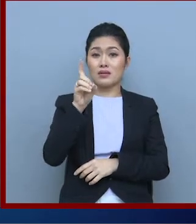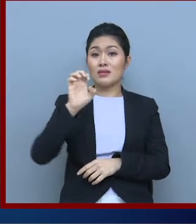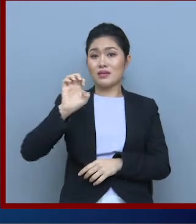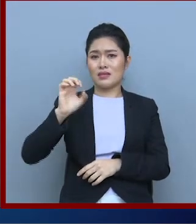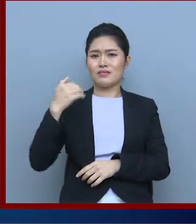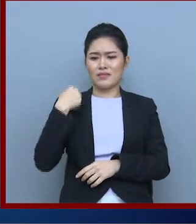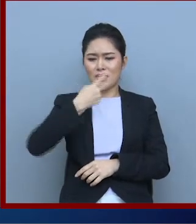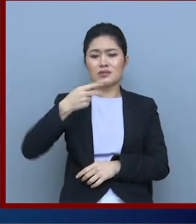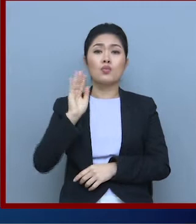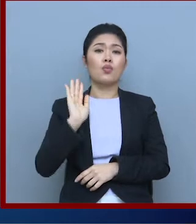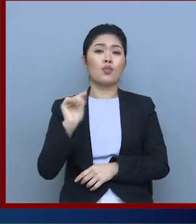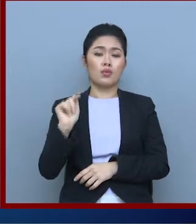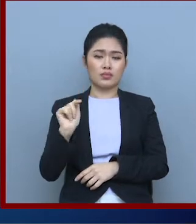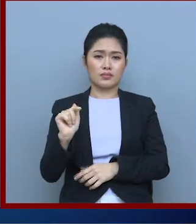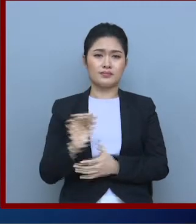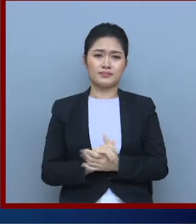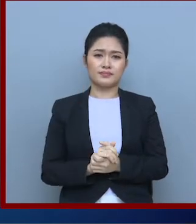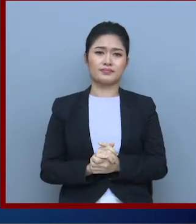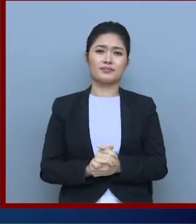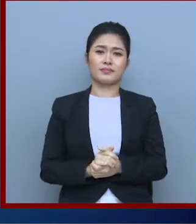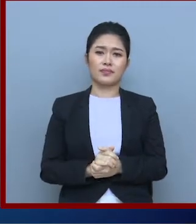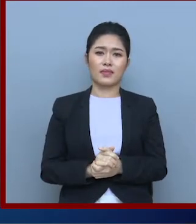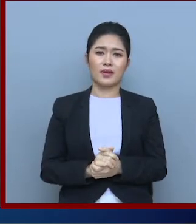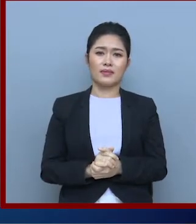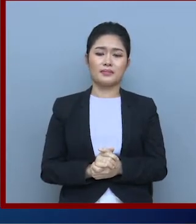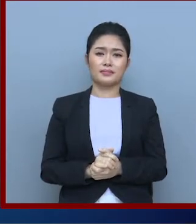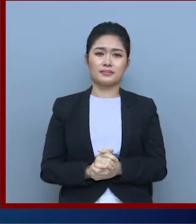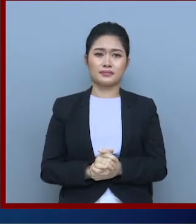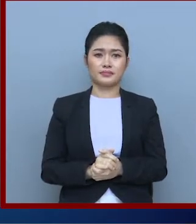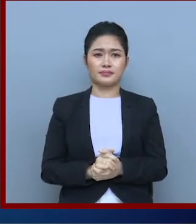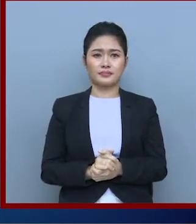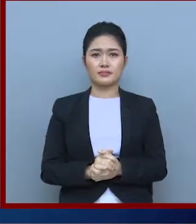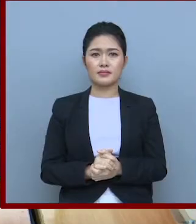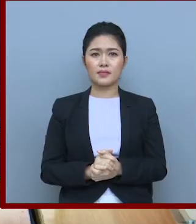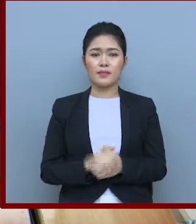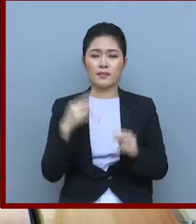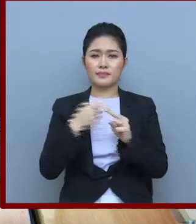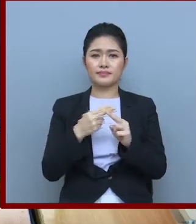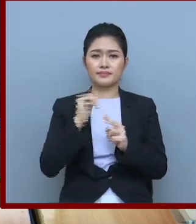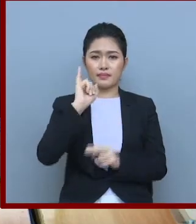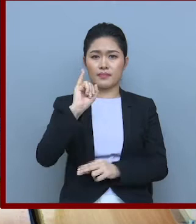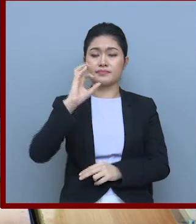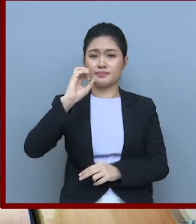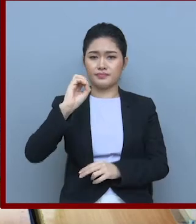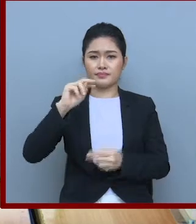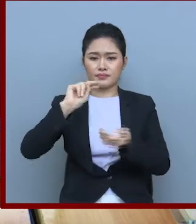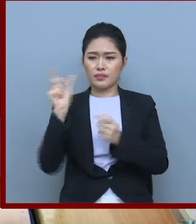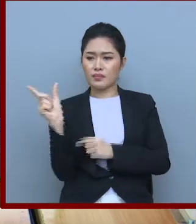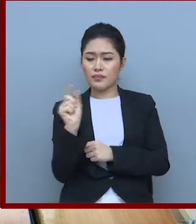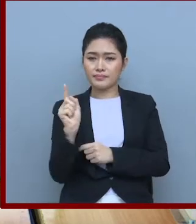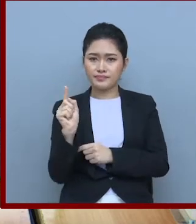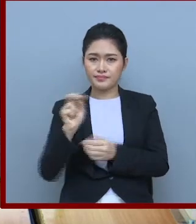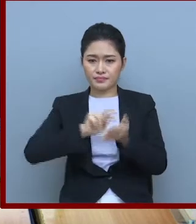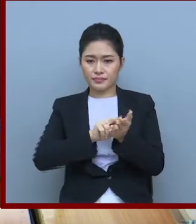ะครับคือ General Purpose นะครับก็คือเป็นIO เนี่ยย่อมาจาก input output นะครับ